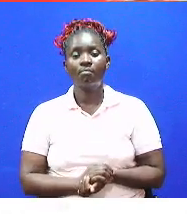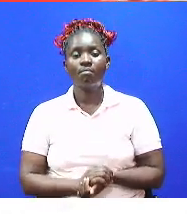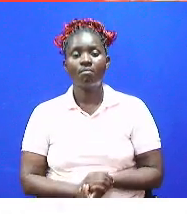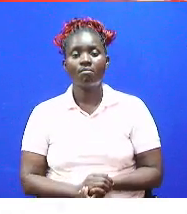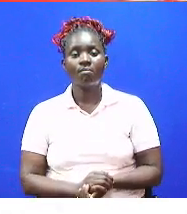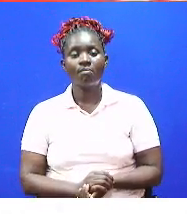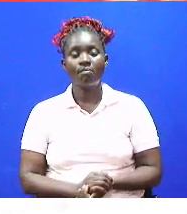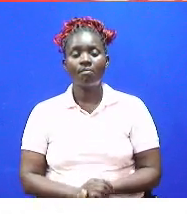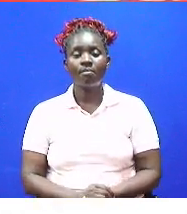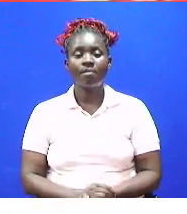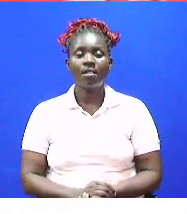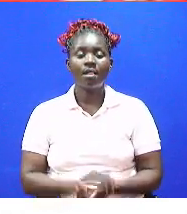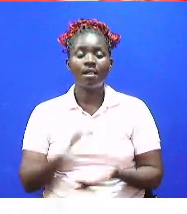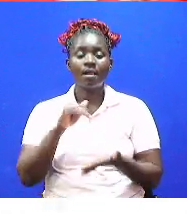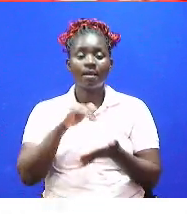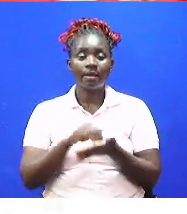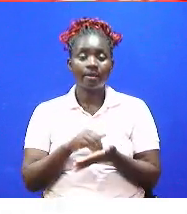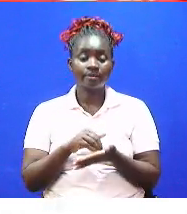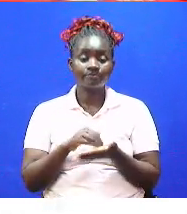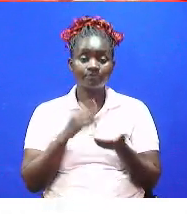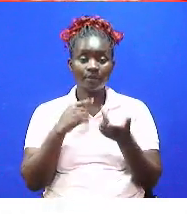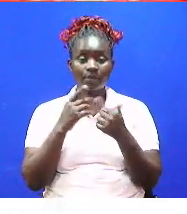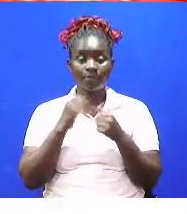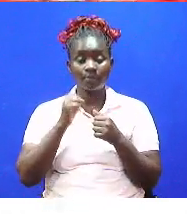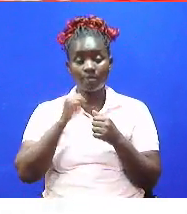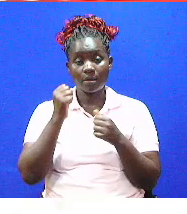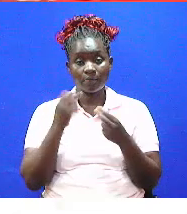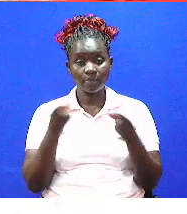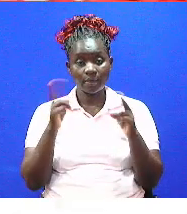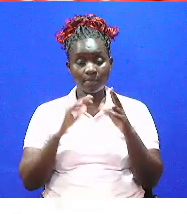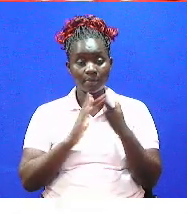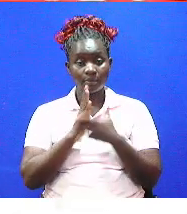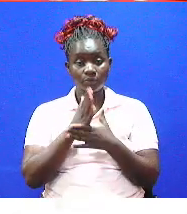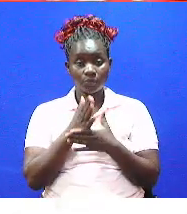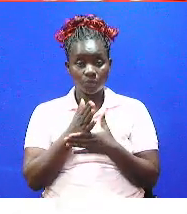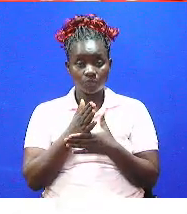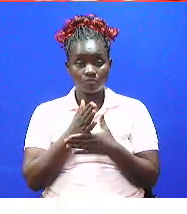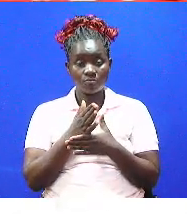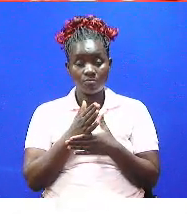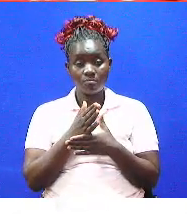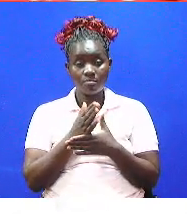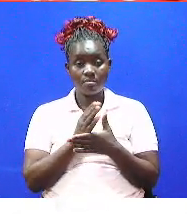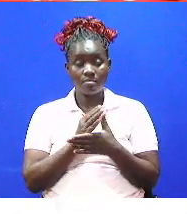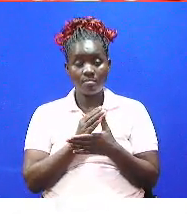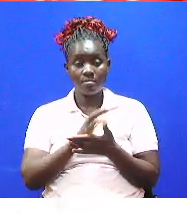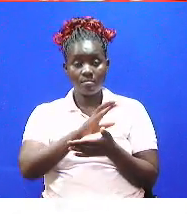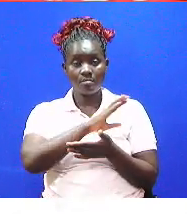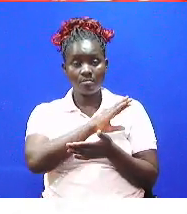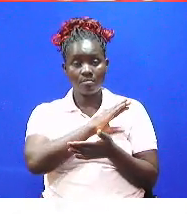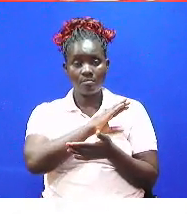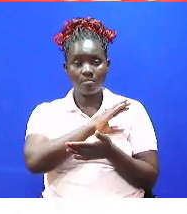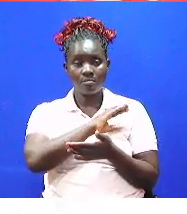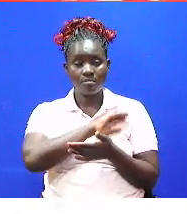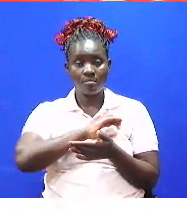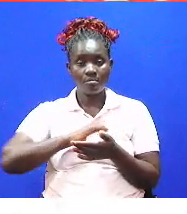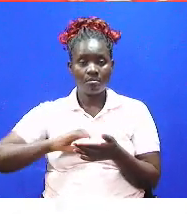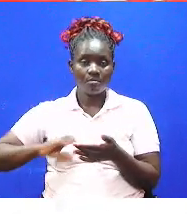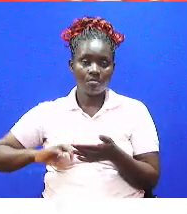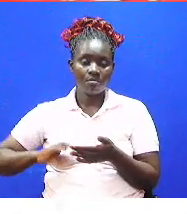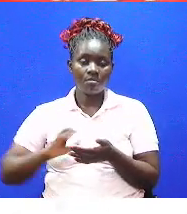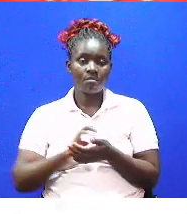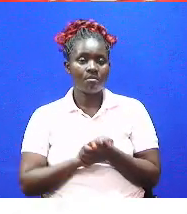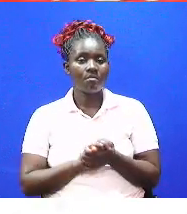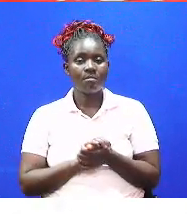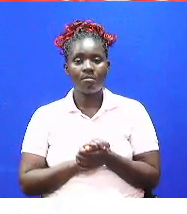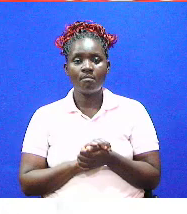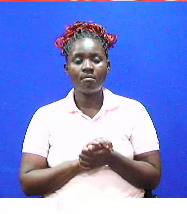na inde totebe chinga kya mandamana yorabe wetera wetera mochama ni togwe pati ya ODM muna tuwabe